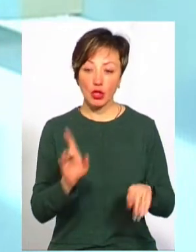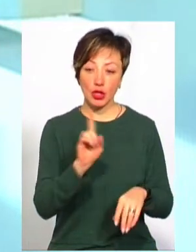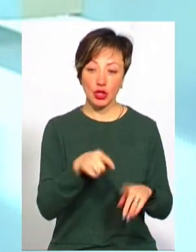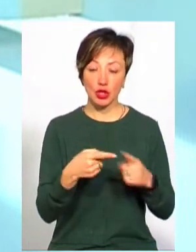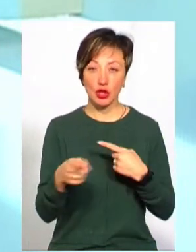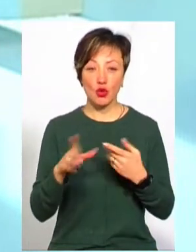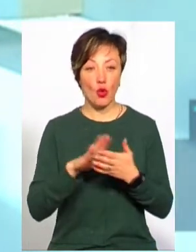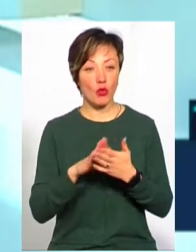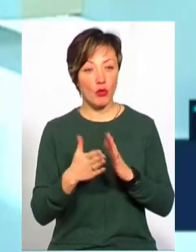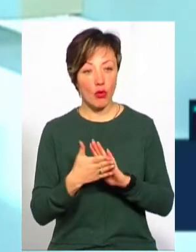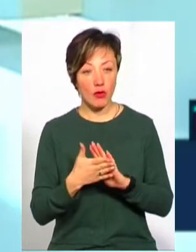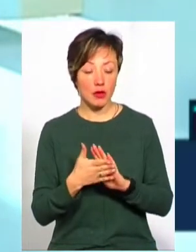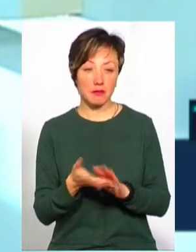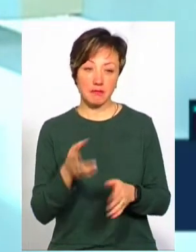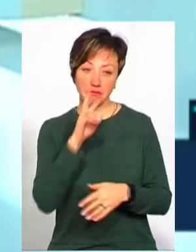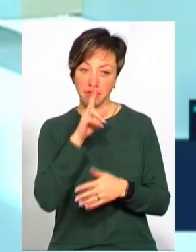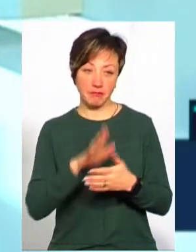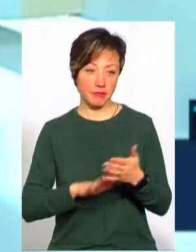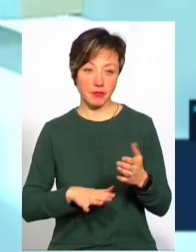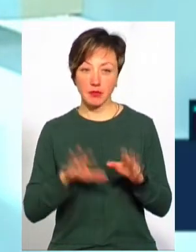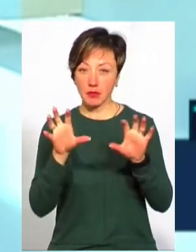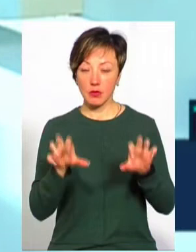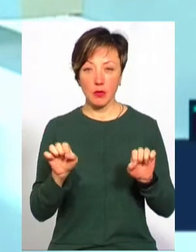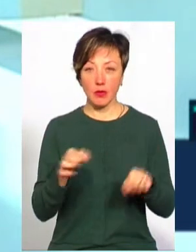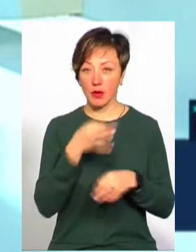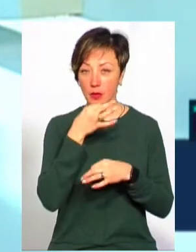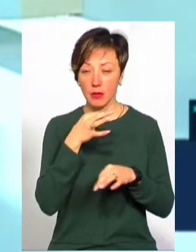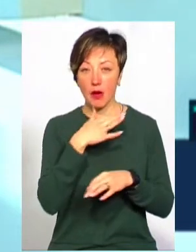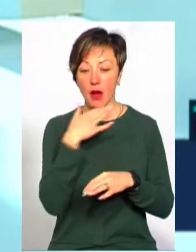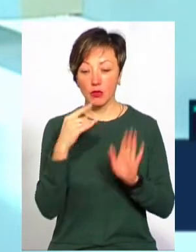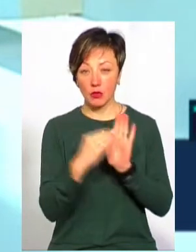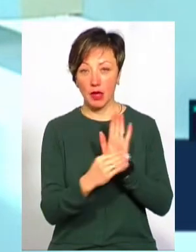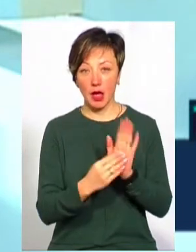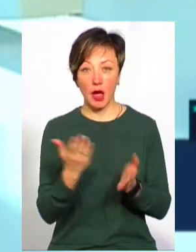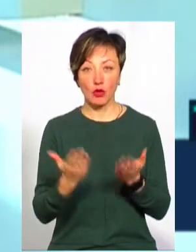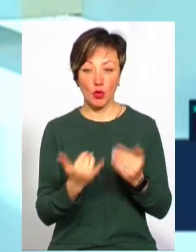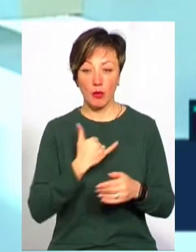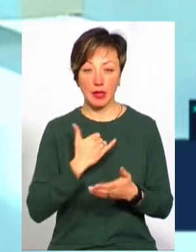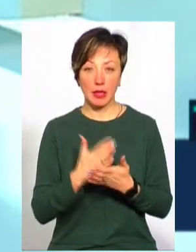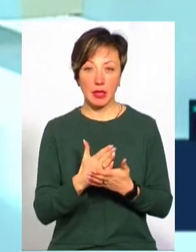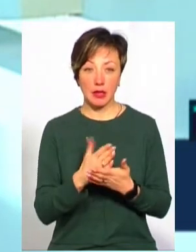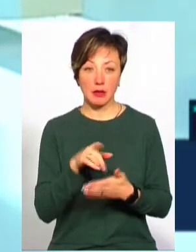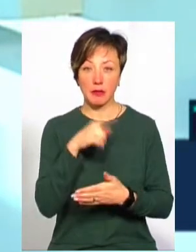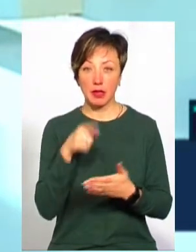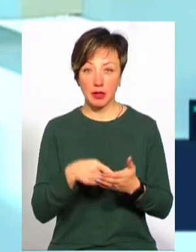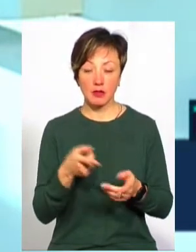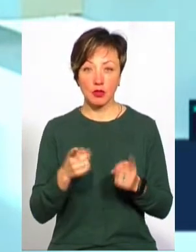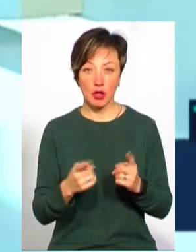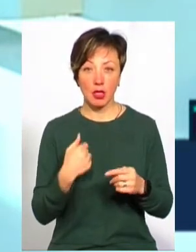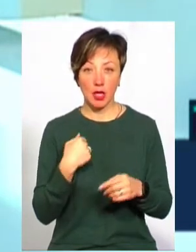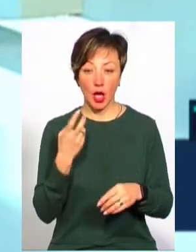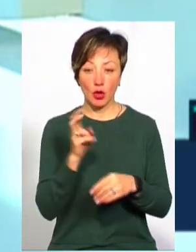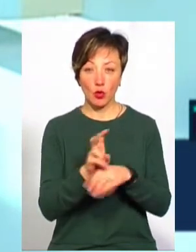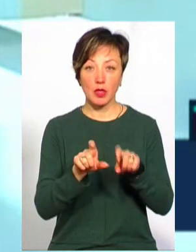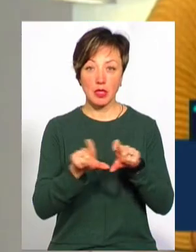чи інші умови, то даруйте, в законі може бути багато чого сказано. Але якщо в мене є якісь запитання, то, звичайно, я йду в